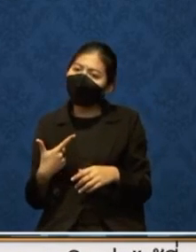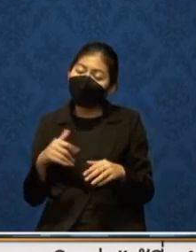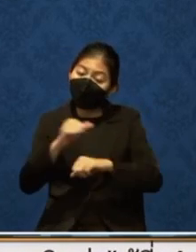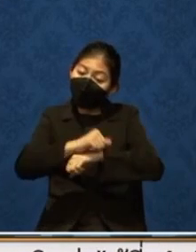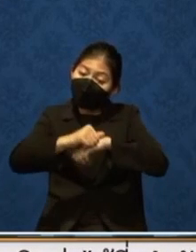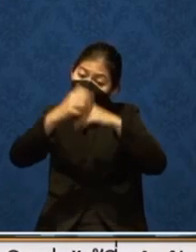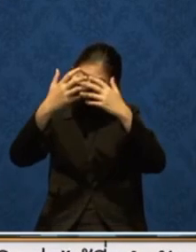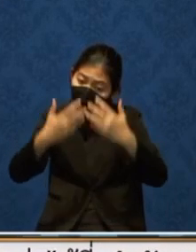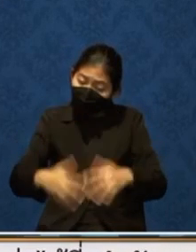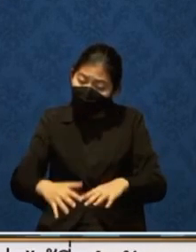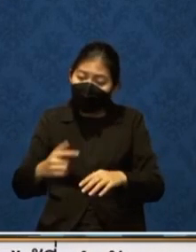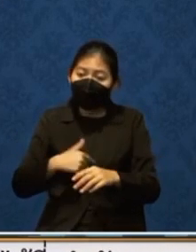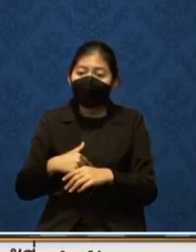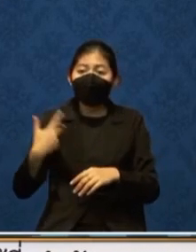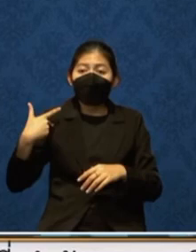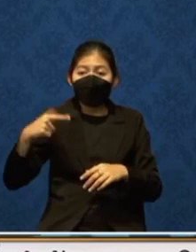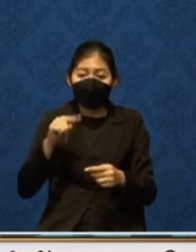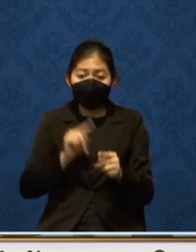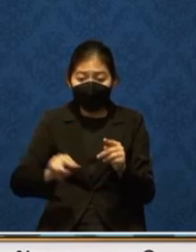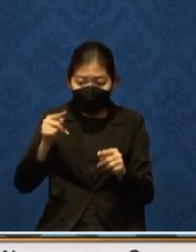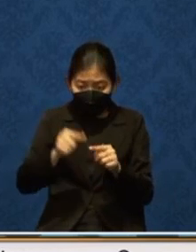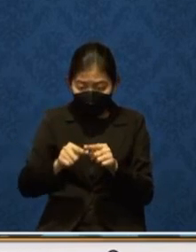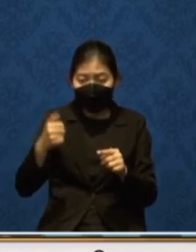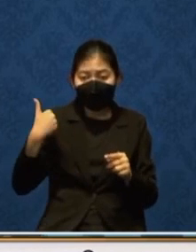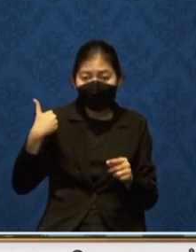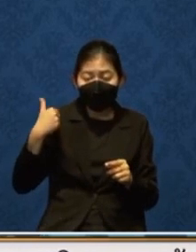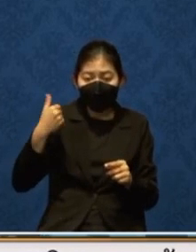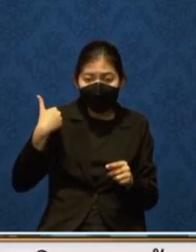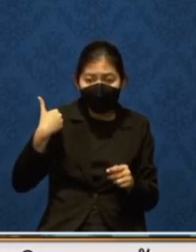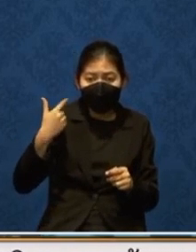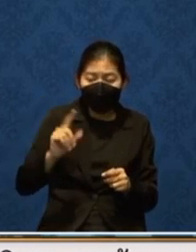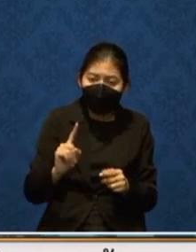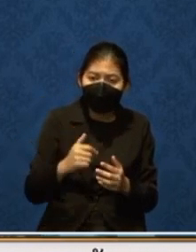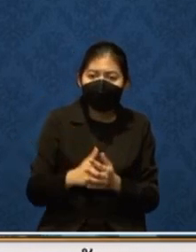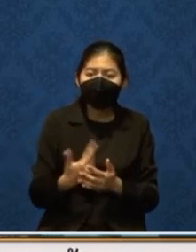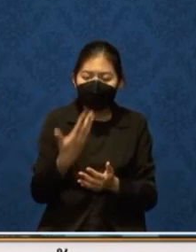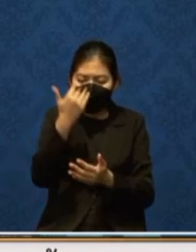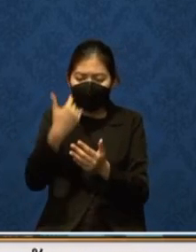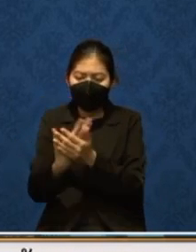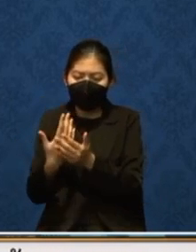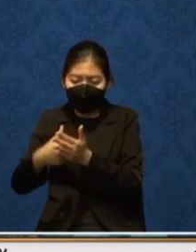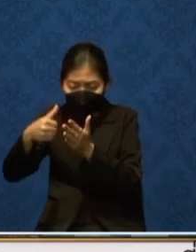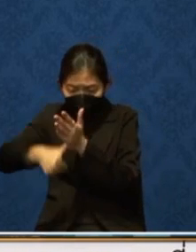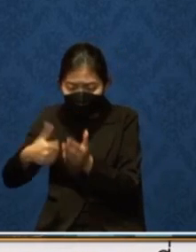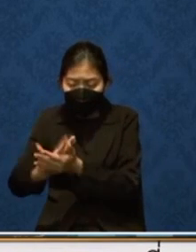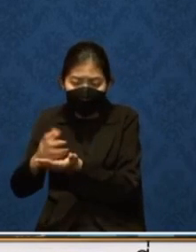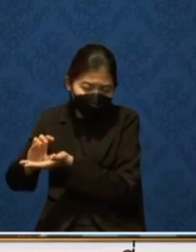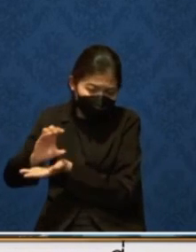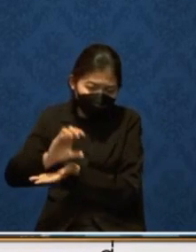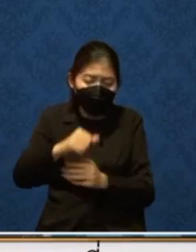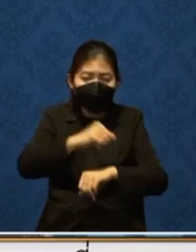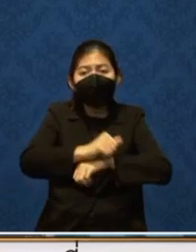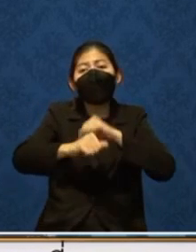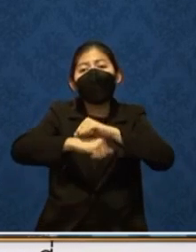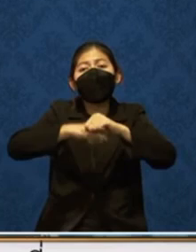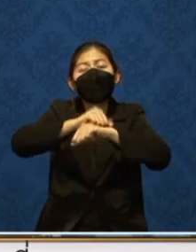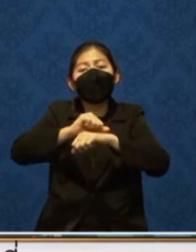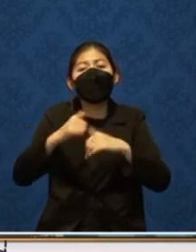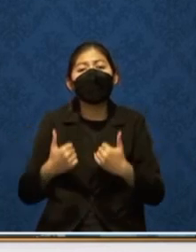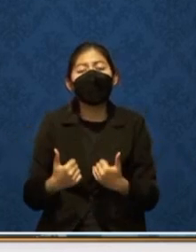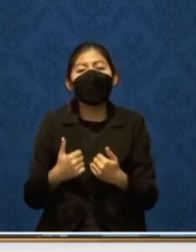the